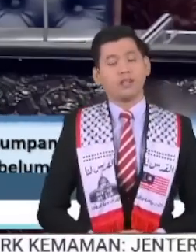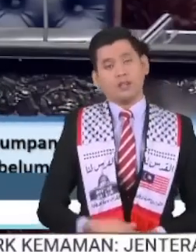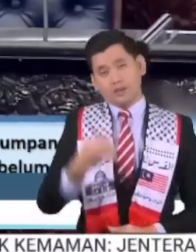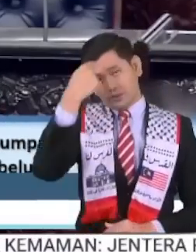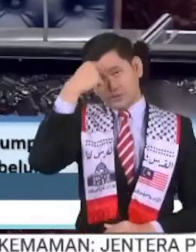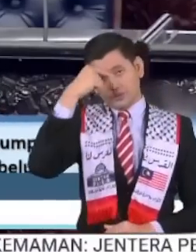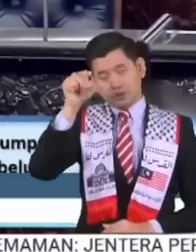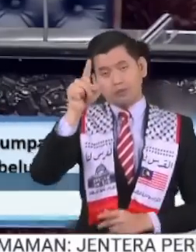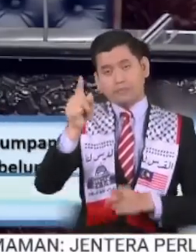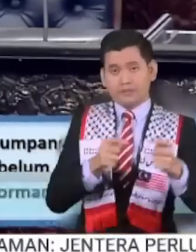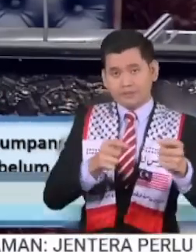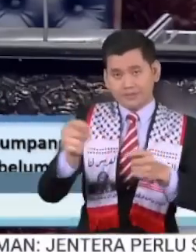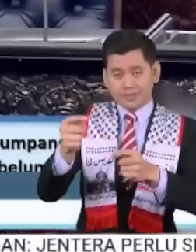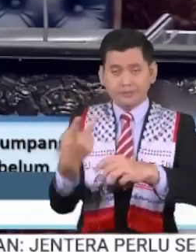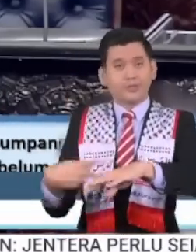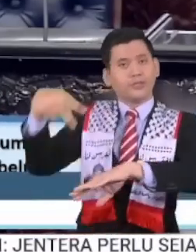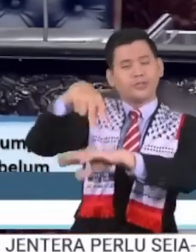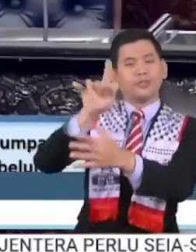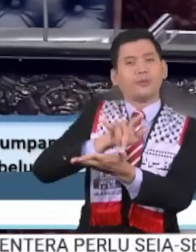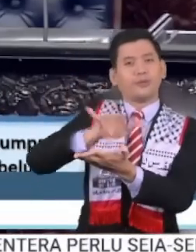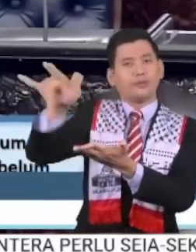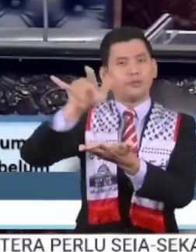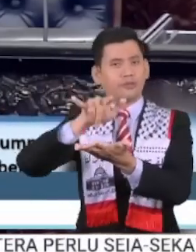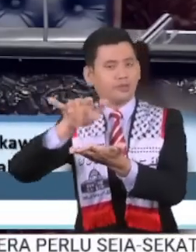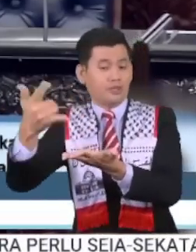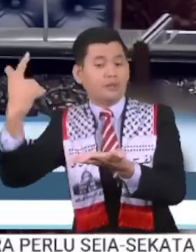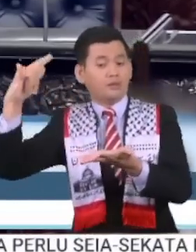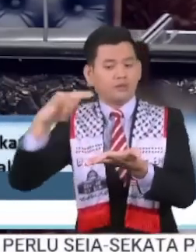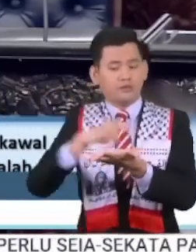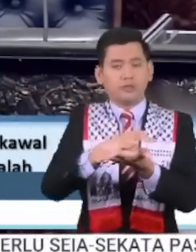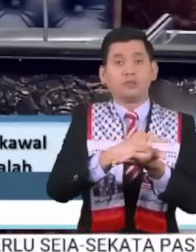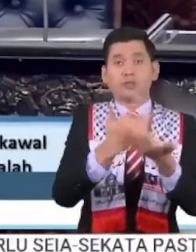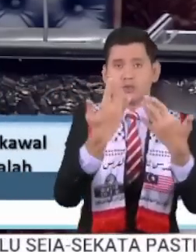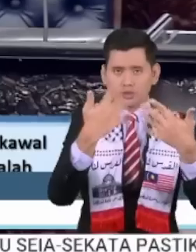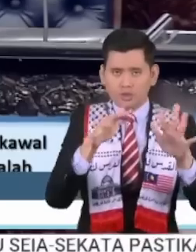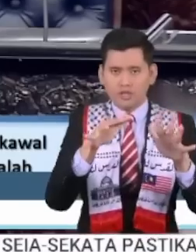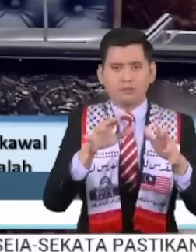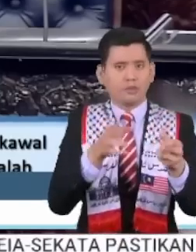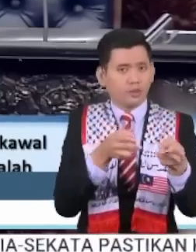Bagi maksud pengendalian penumpang, lapangan-lapangan terbang di Malaysia telah mengendalikan seramai